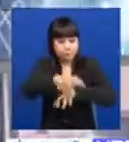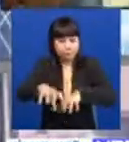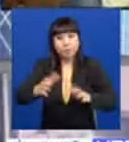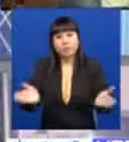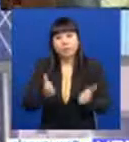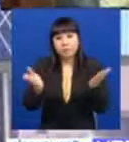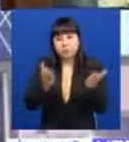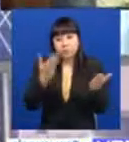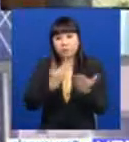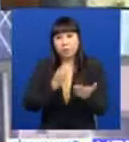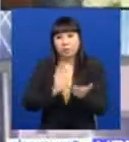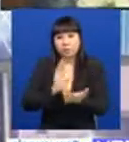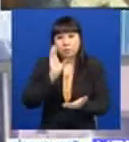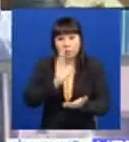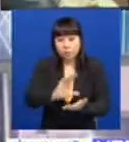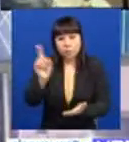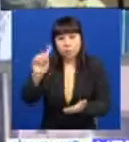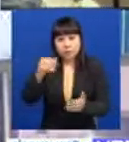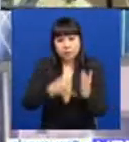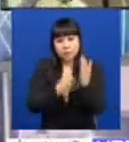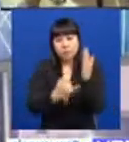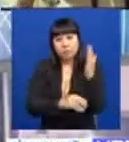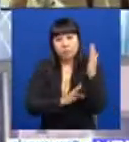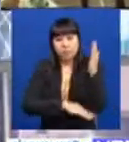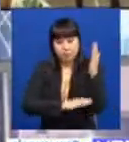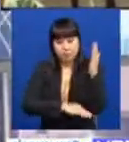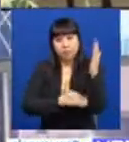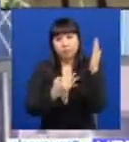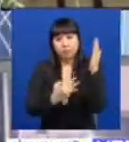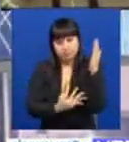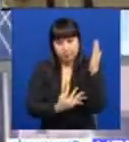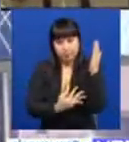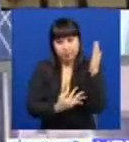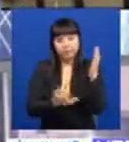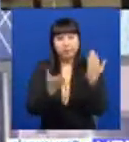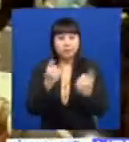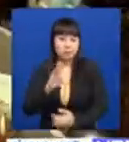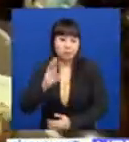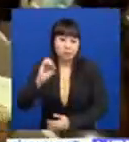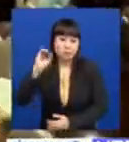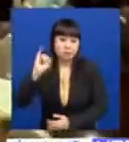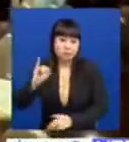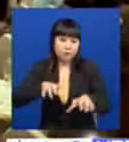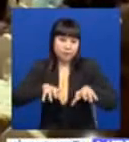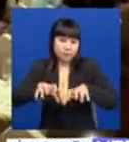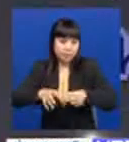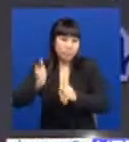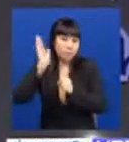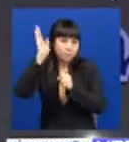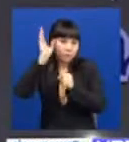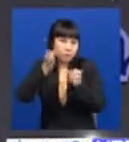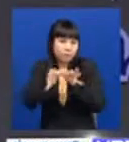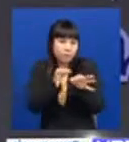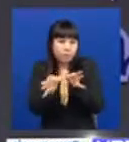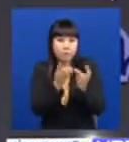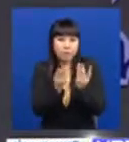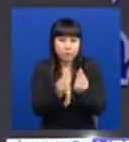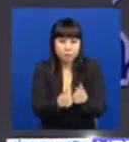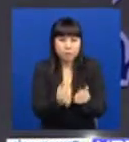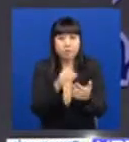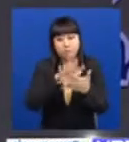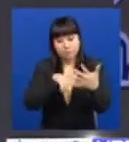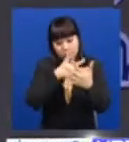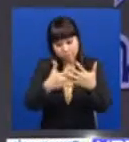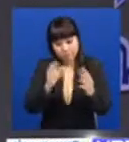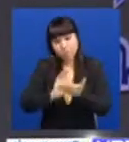จะกระตุ้นให้เกิดการลงทุนโดยเฉพาะใน 4จังหวัดชายแดนภาคใต้ค่ะโดย boiได้จากสัมมนาชี้แจงรายละเอียดยุทธศาสตร์การ